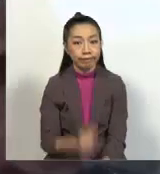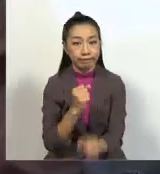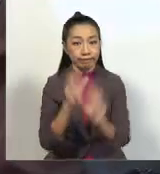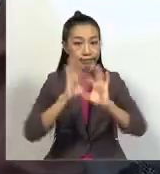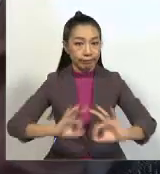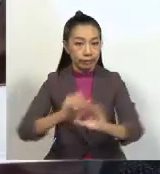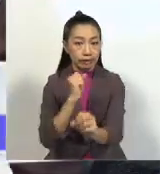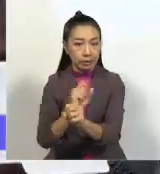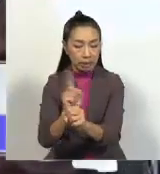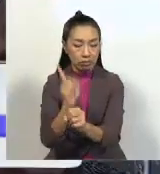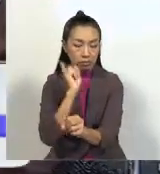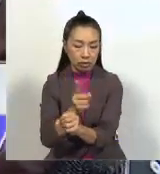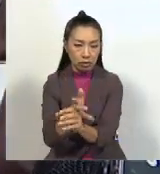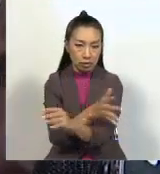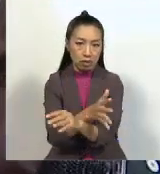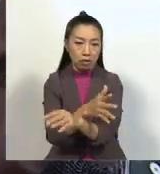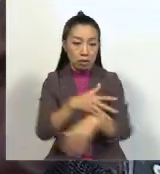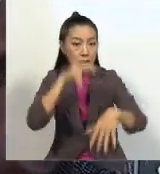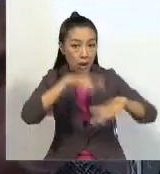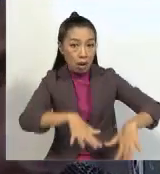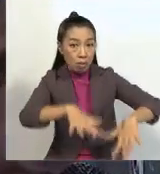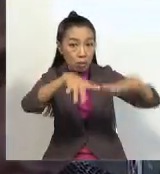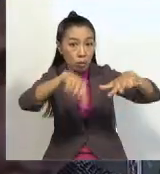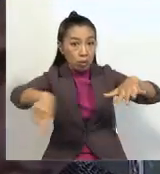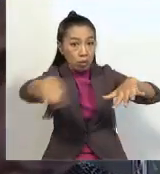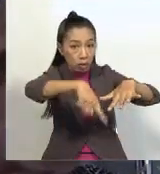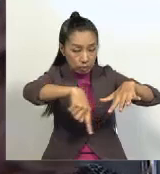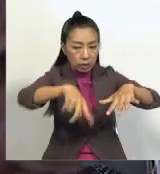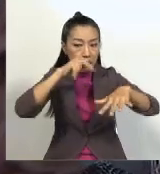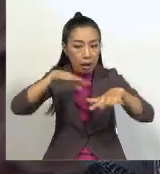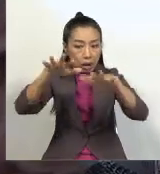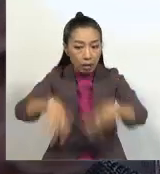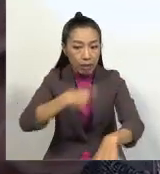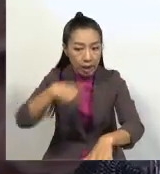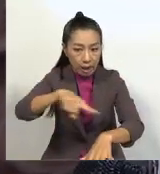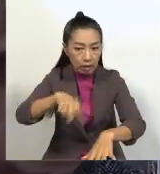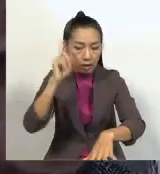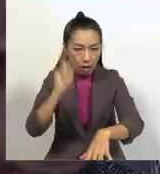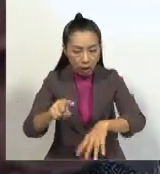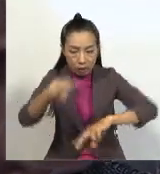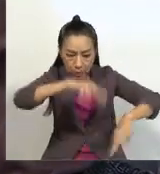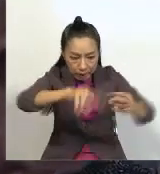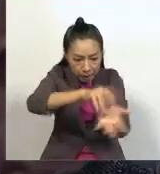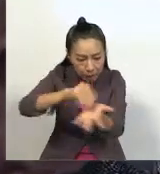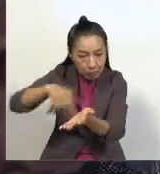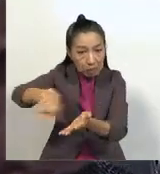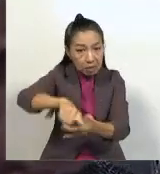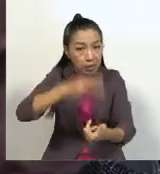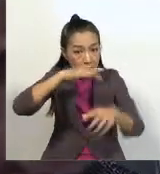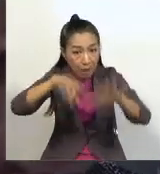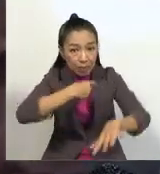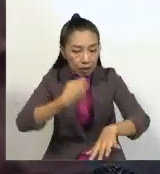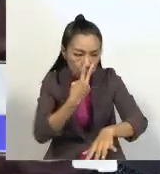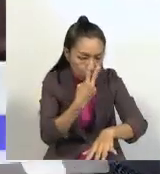ที่เนี่ยจะต้องสำรวจทั้งหมดทั้งสองอย่างไม่ว่าเรื่องของการประกอบอาชีพมันเสียหายมากน้อยเพียง